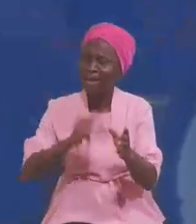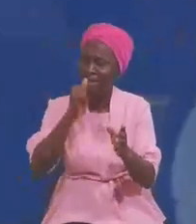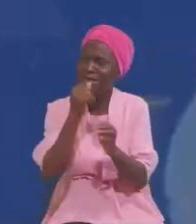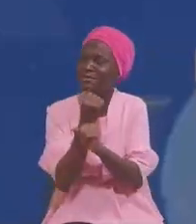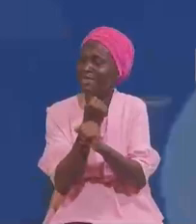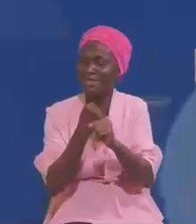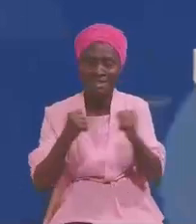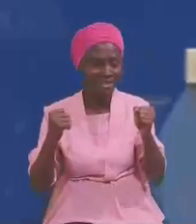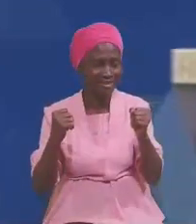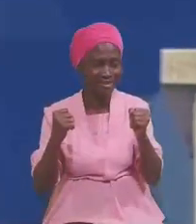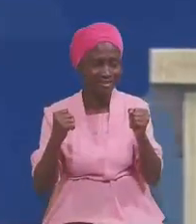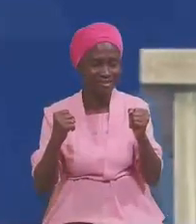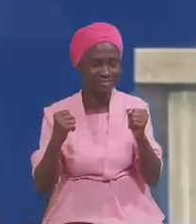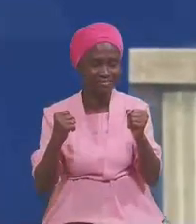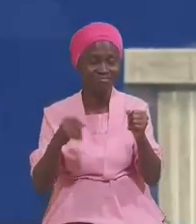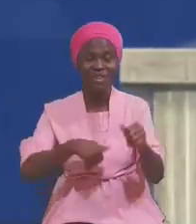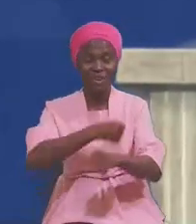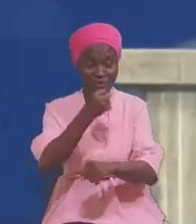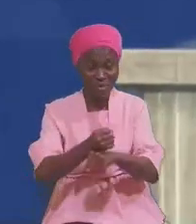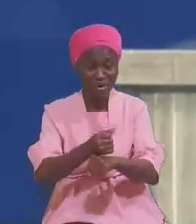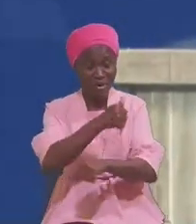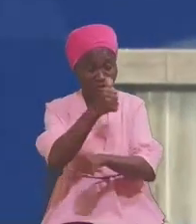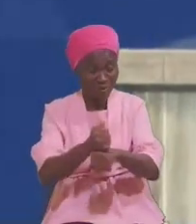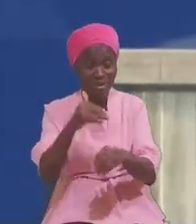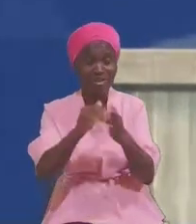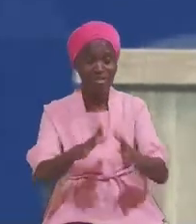La confirmation dans votre vie au nom de Jésus-Christ.